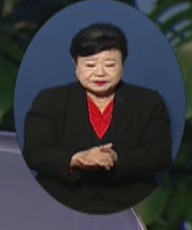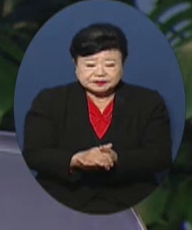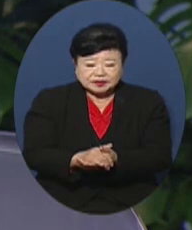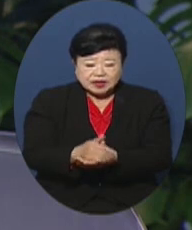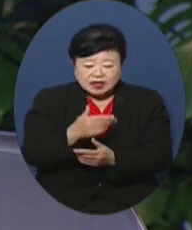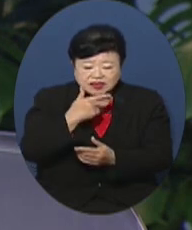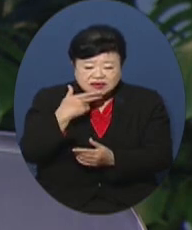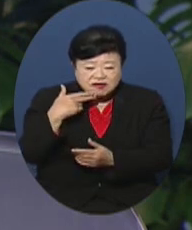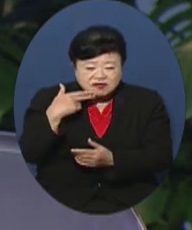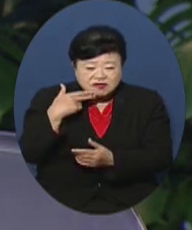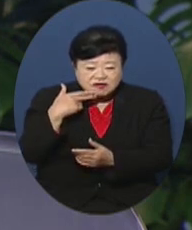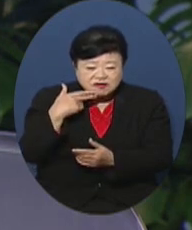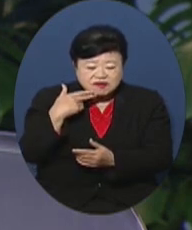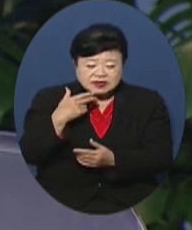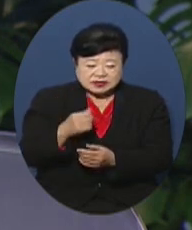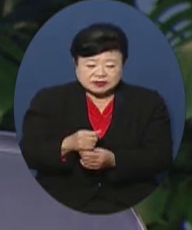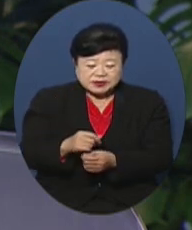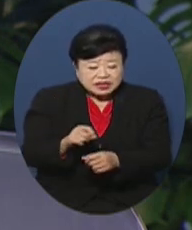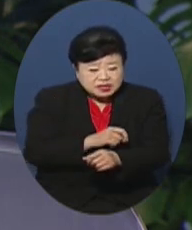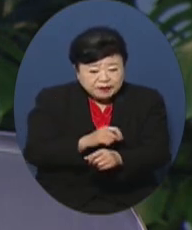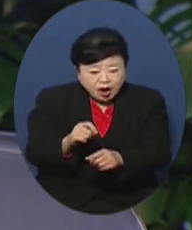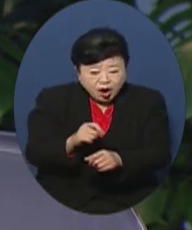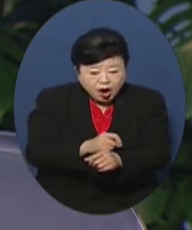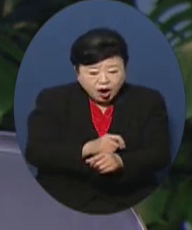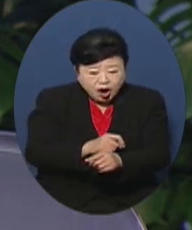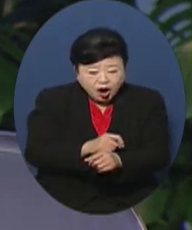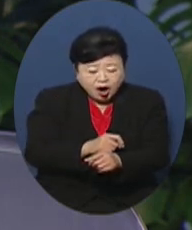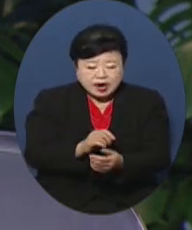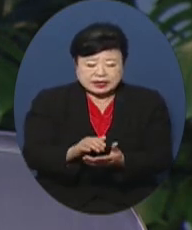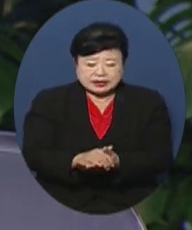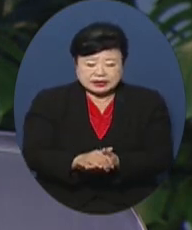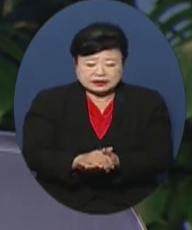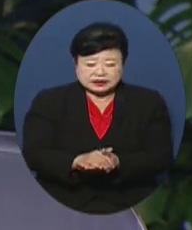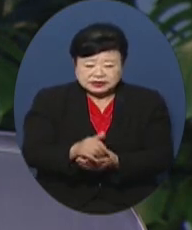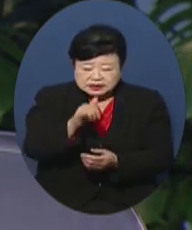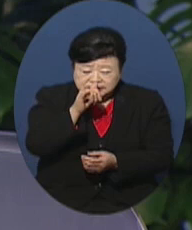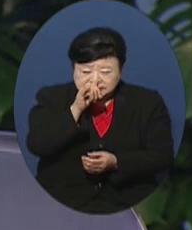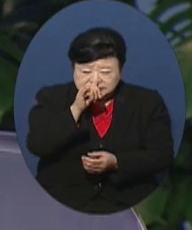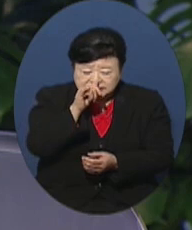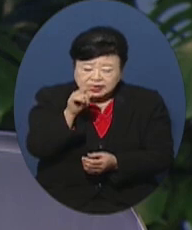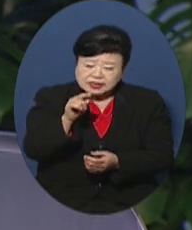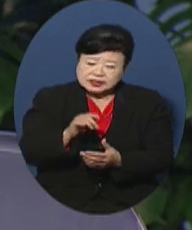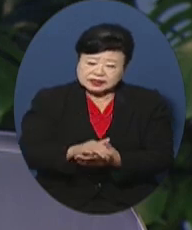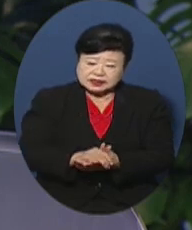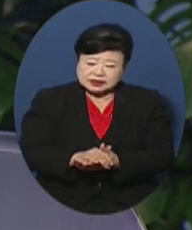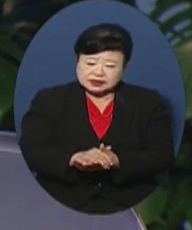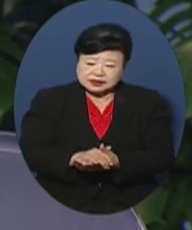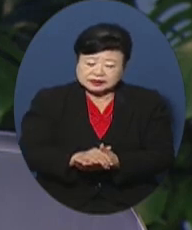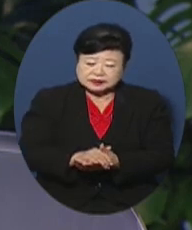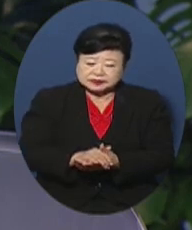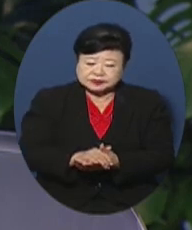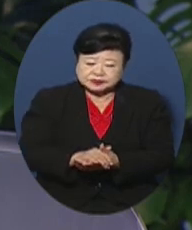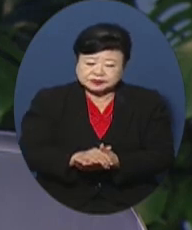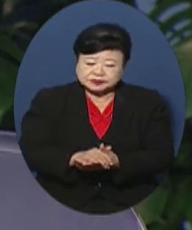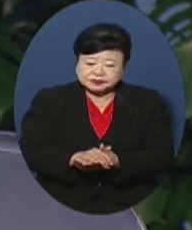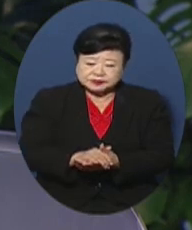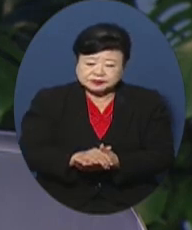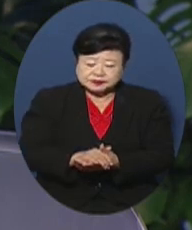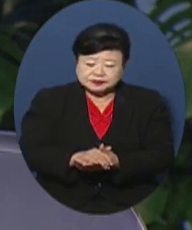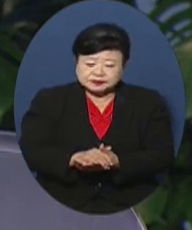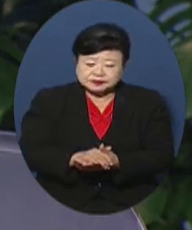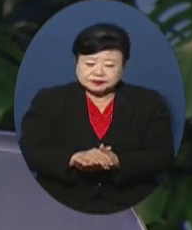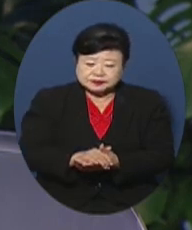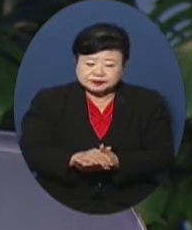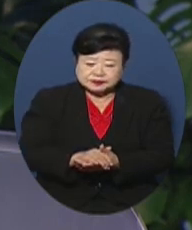영국의 새벽 박물관에 특별한 배 한 척이 있는데 이 배는 첫 한